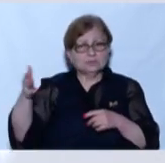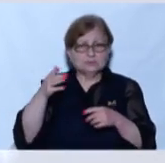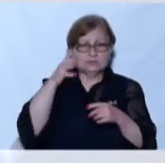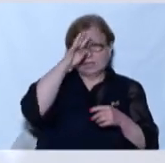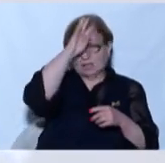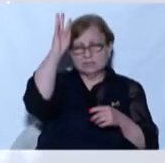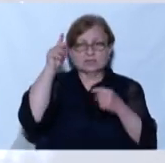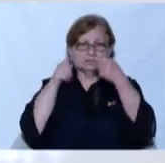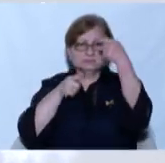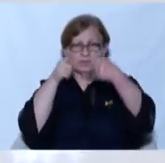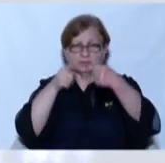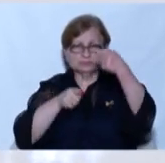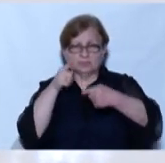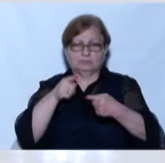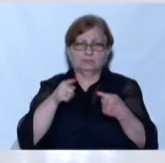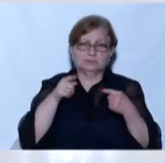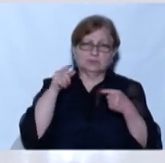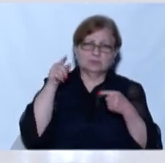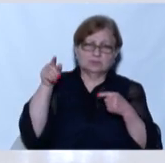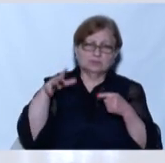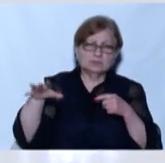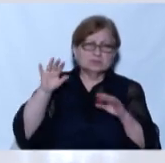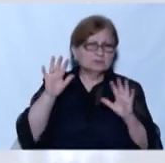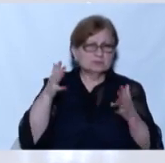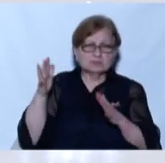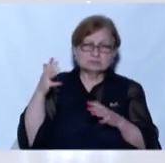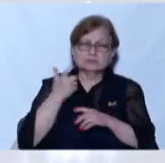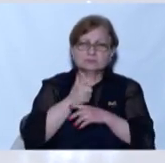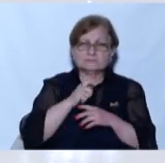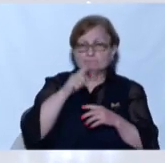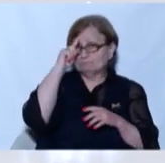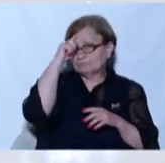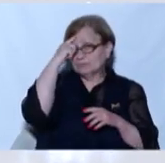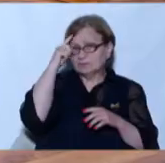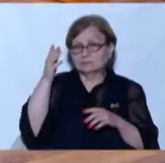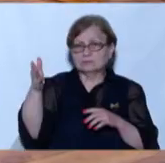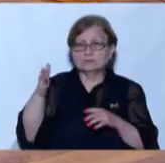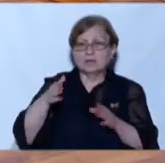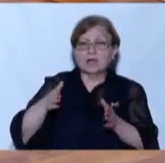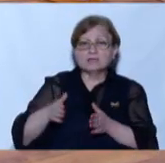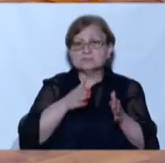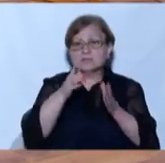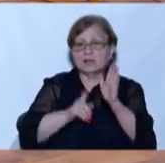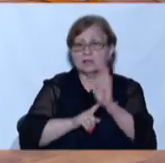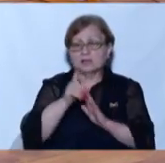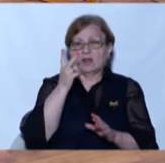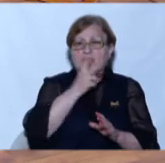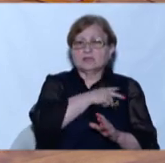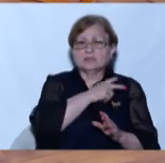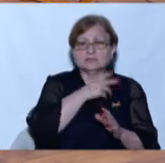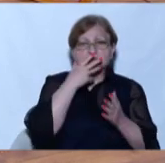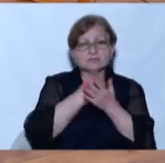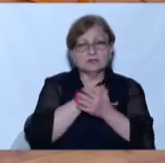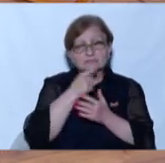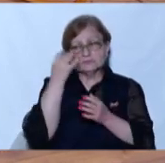ირანს ეკიშებოდა იქ ამ დროისათვის ხდება ალია მნიშვნელოვანი იყო ინდოეთის გზა იყალება ინგლისის თავის ბრიტანეთის თავის